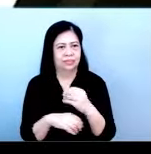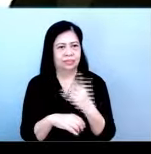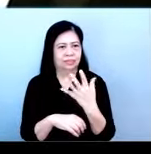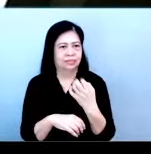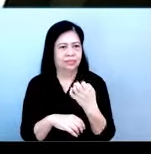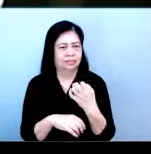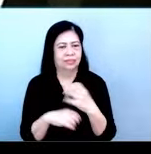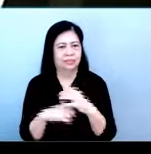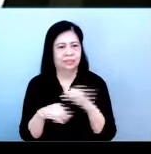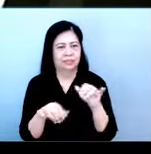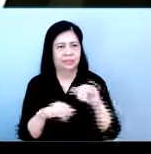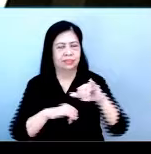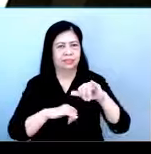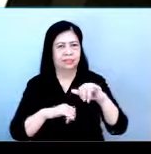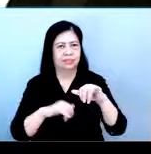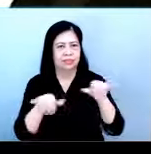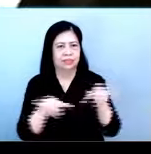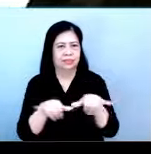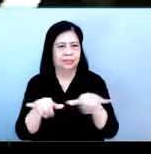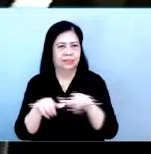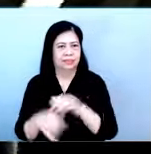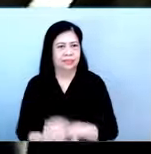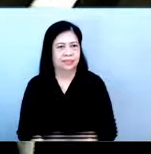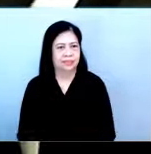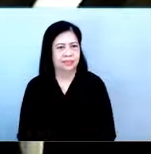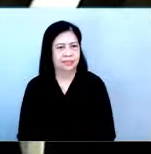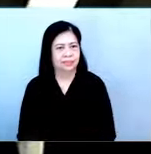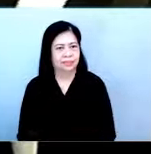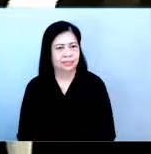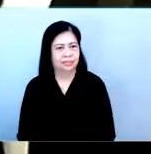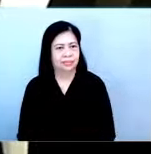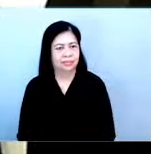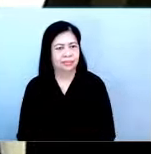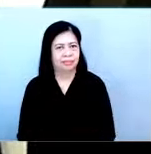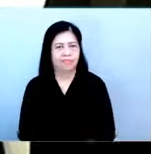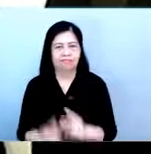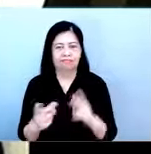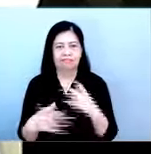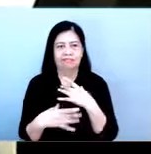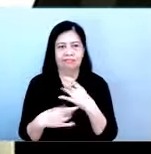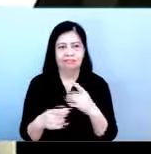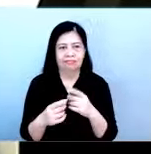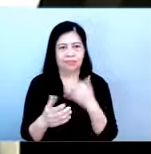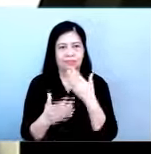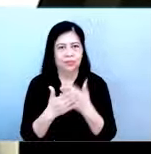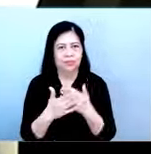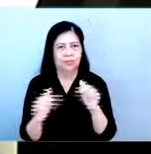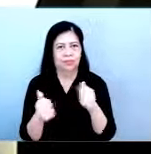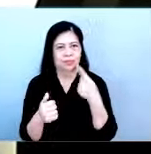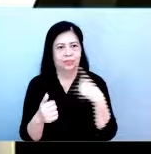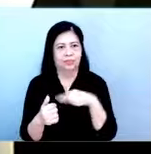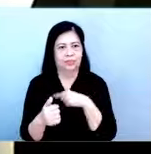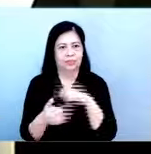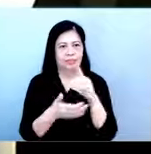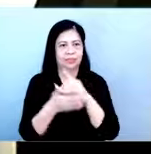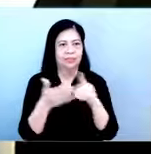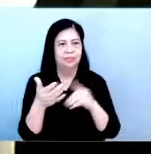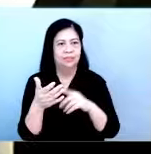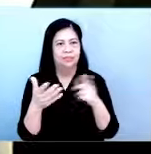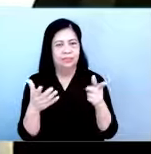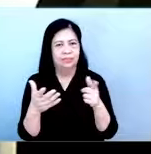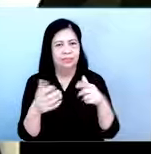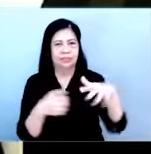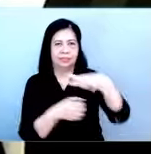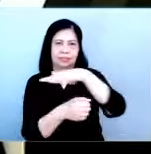feet. And it was very interesting and a good challenge for us to design around the